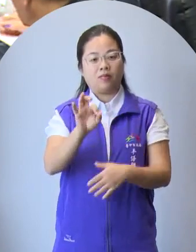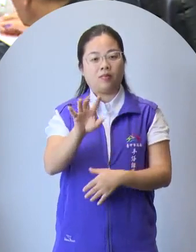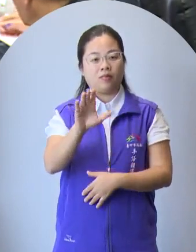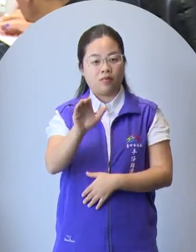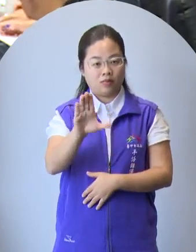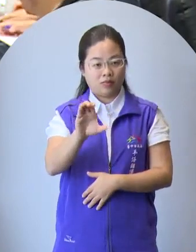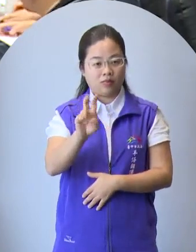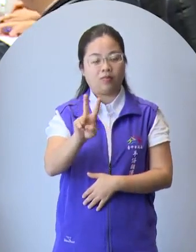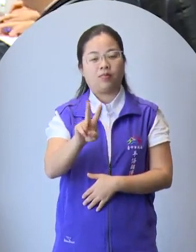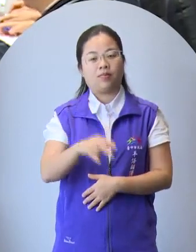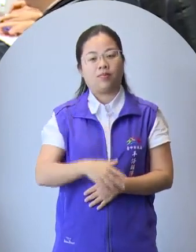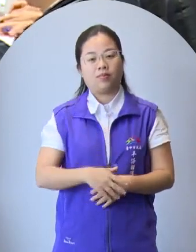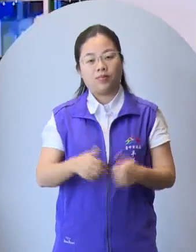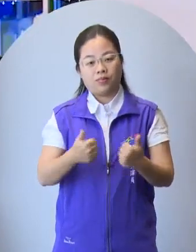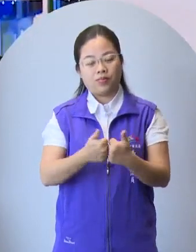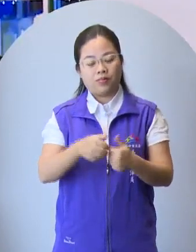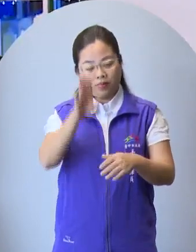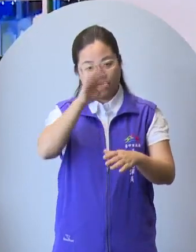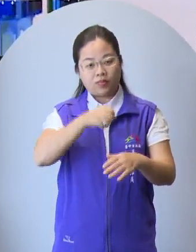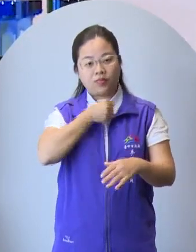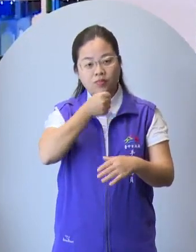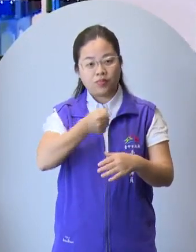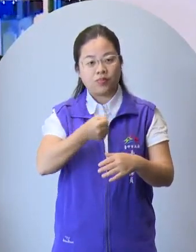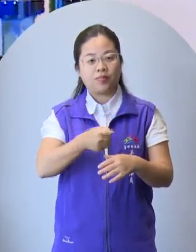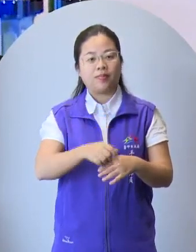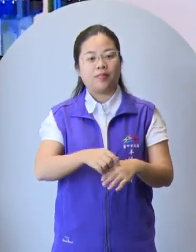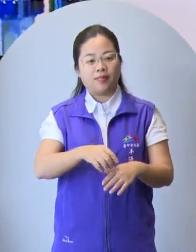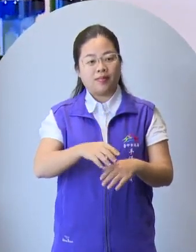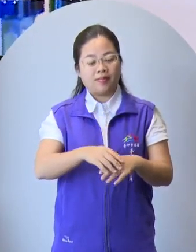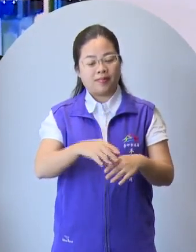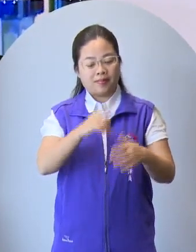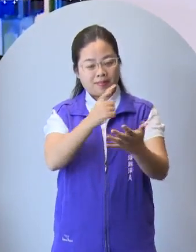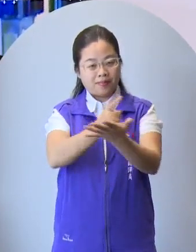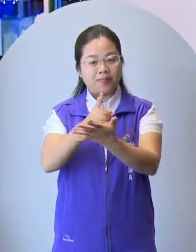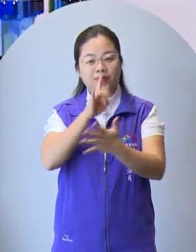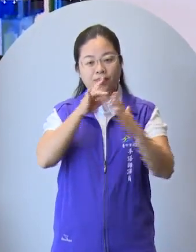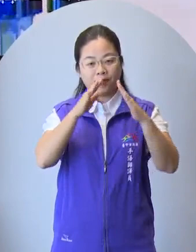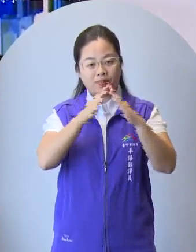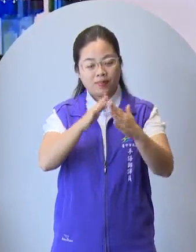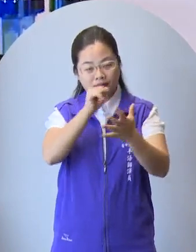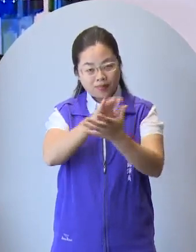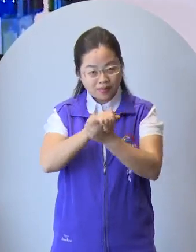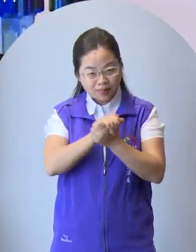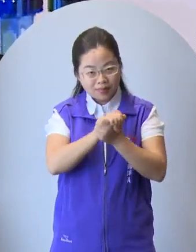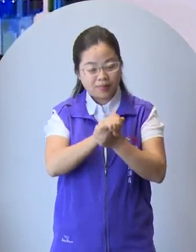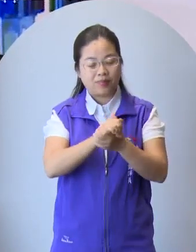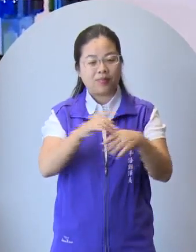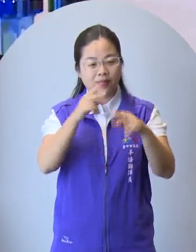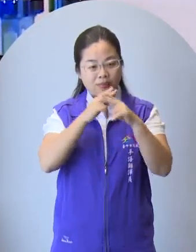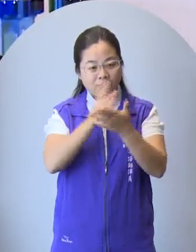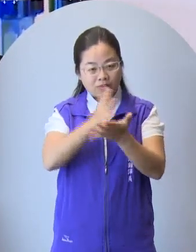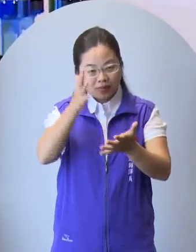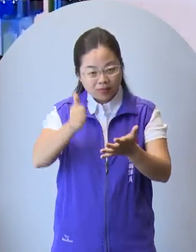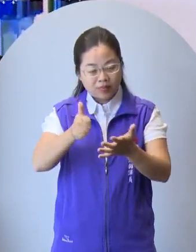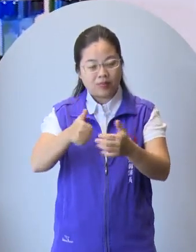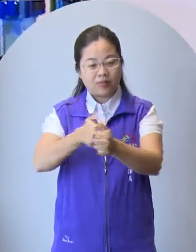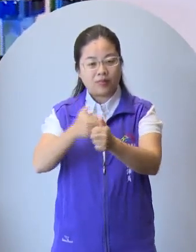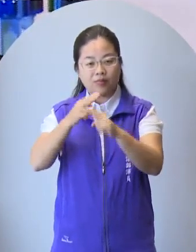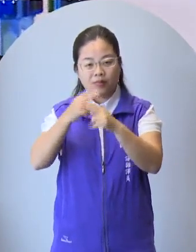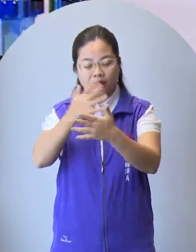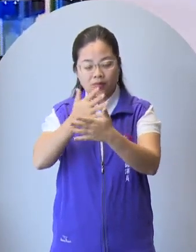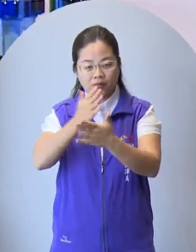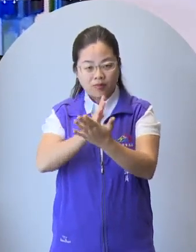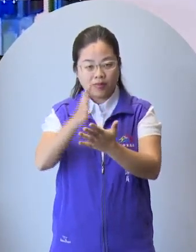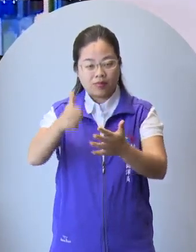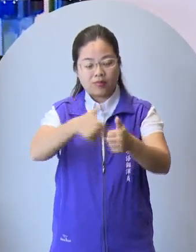辞。 各位亲爱的市民家人、副市长、秘书长、副秘书长、各一级机